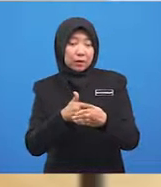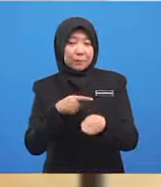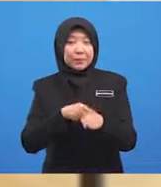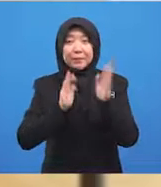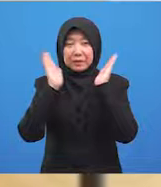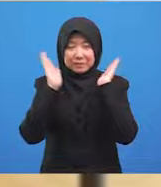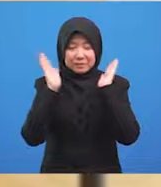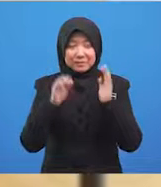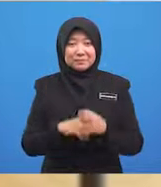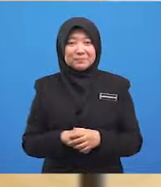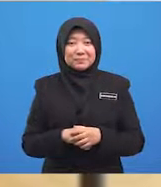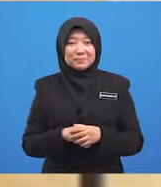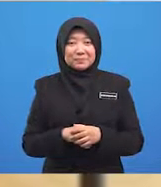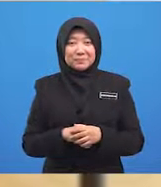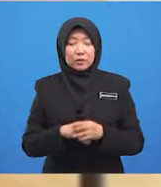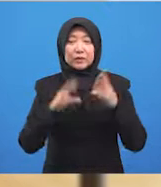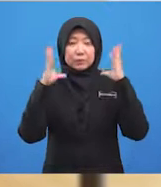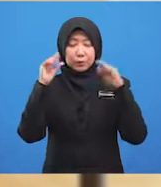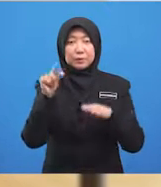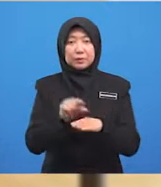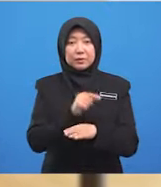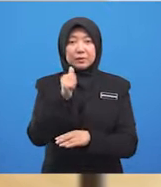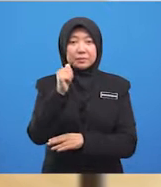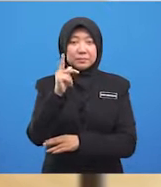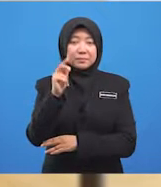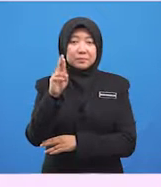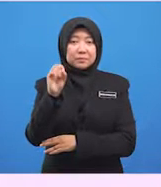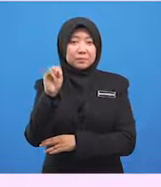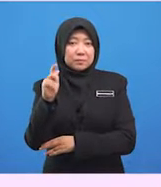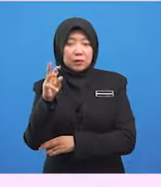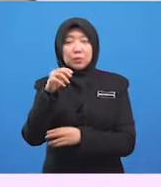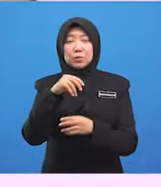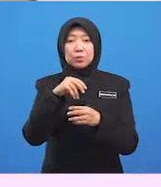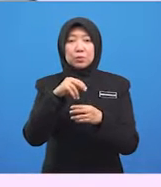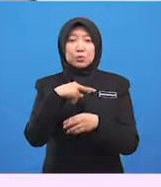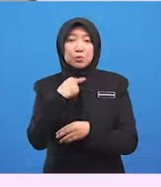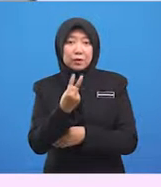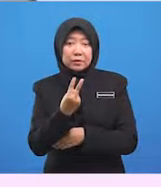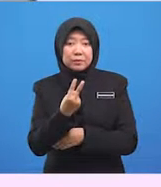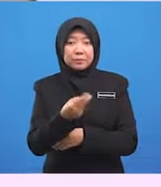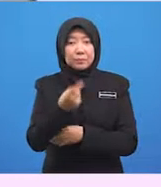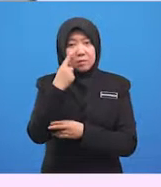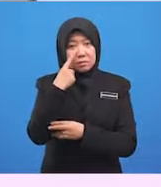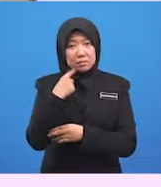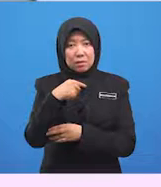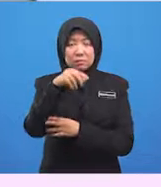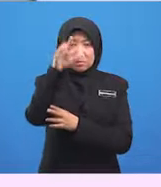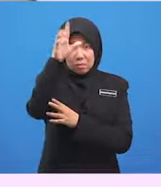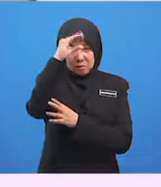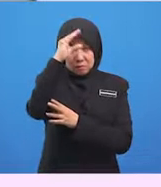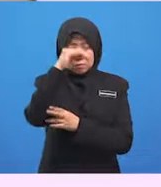Baiklah sego gunakan akronim yaitu suara tangisan lelaki